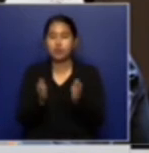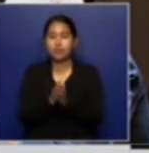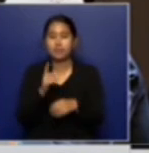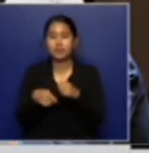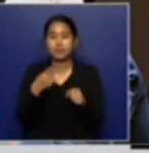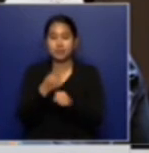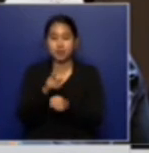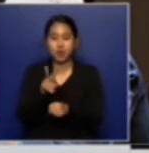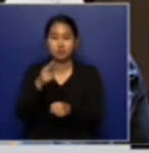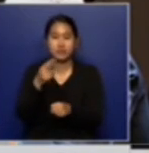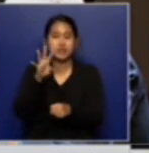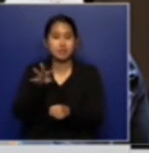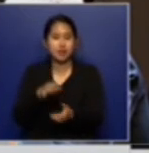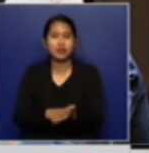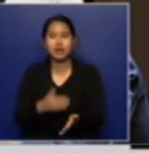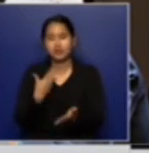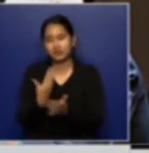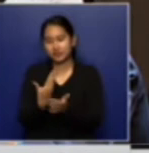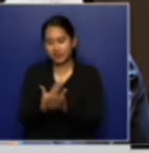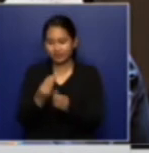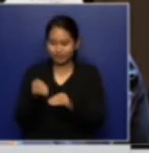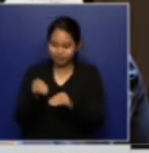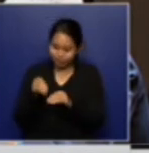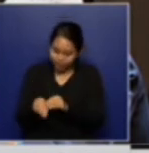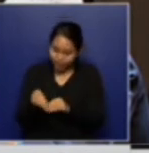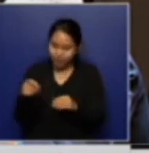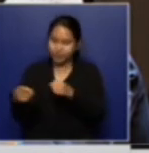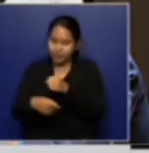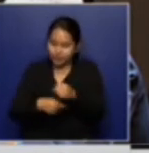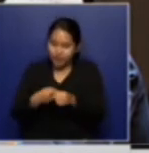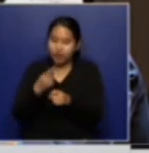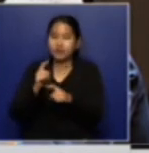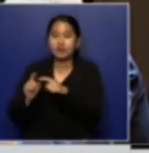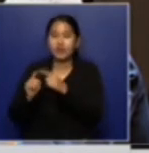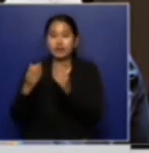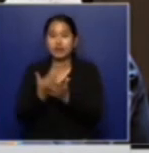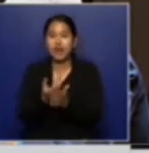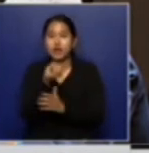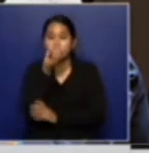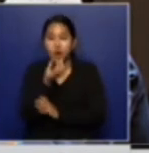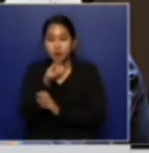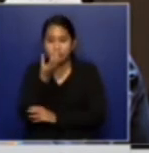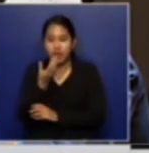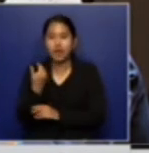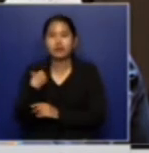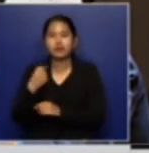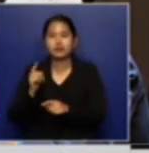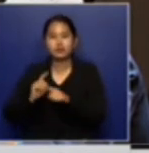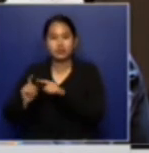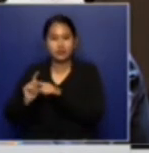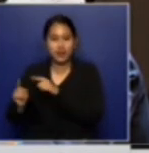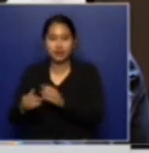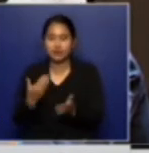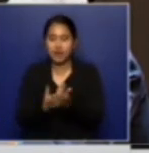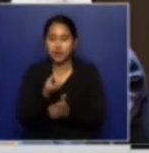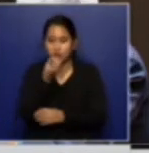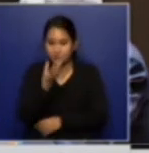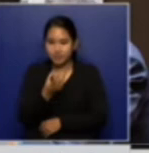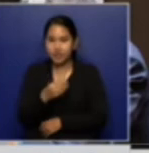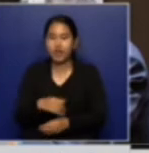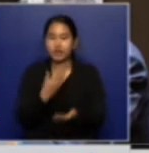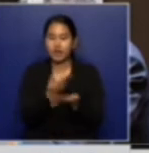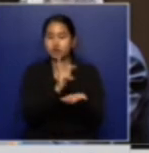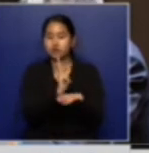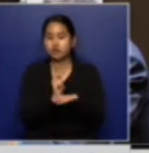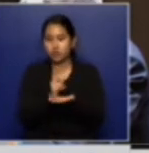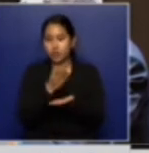24,000 ค่าดำค่าหวานค่าไถค่าปุ๋ยค่าดอกเบี้ยในระบบค่าดอกเบี้ยนอกระบบ